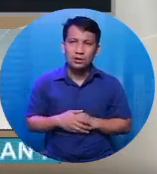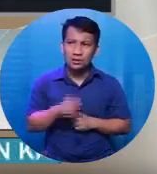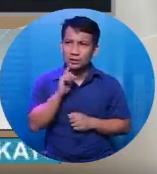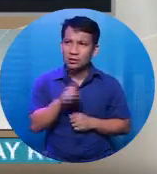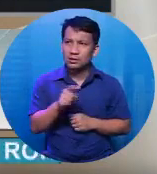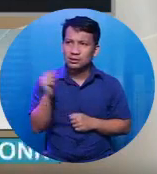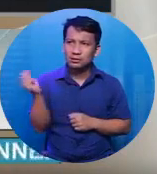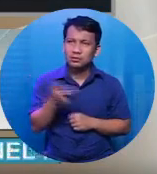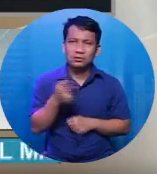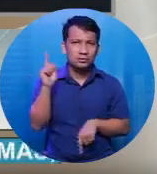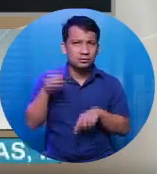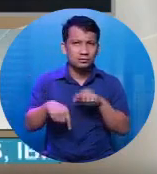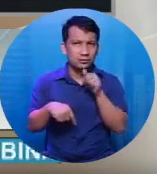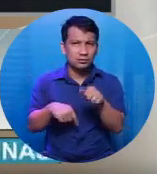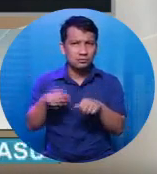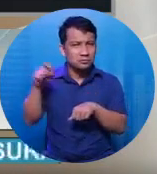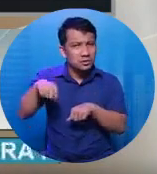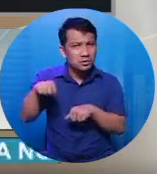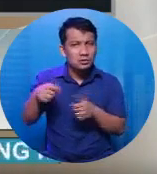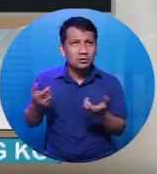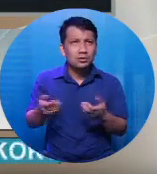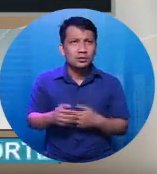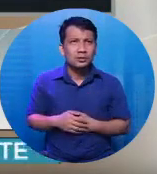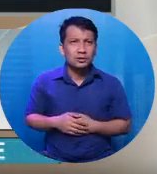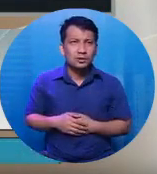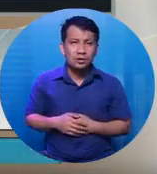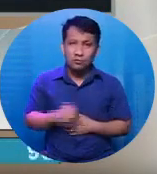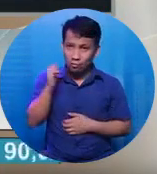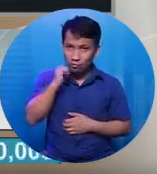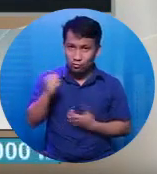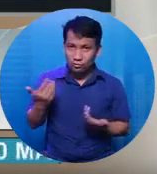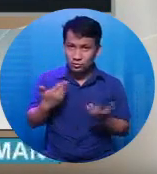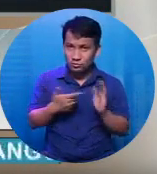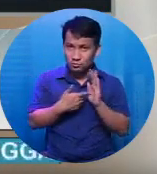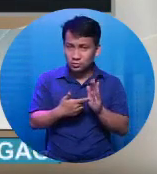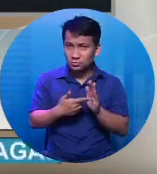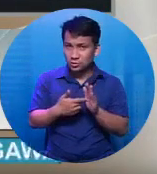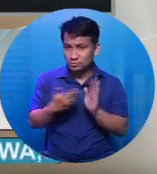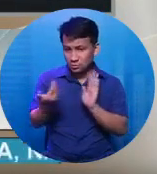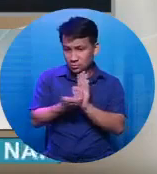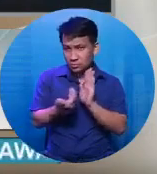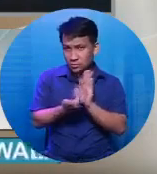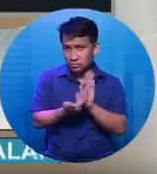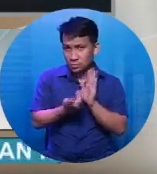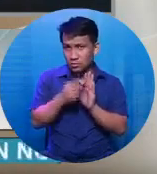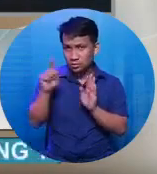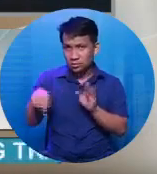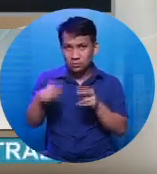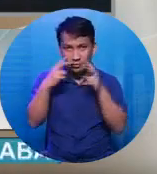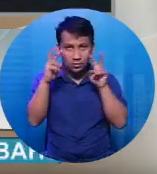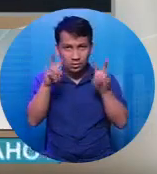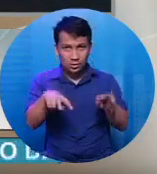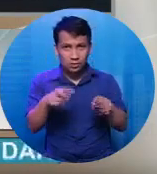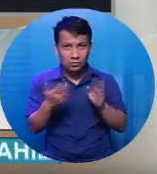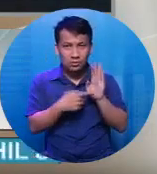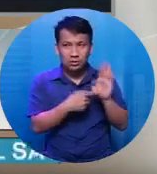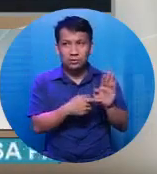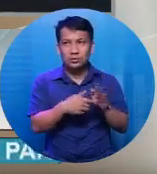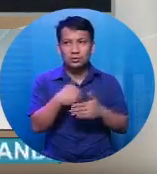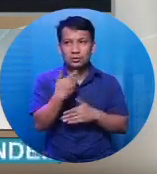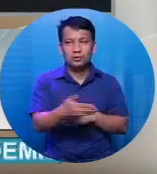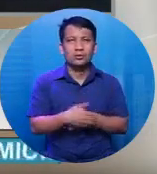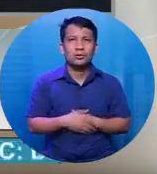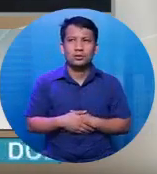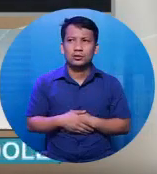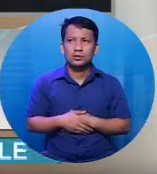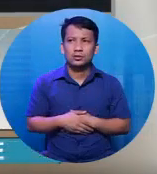po natin necessary kailangan na as long po as may circumstantial evidence po, parang yung mga testigo nga kaibigan at